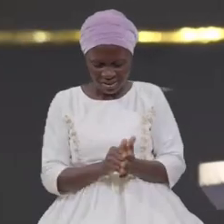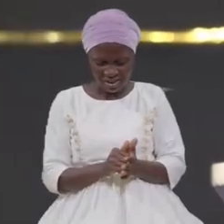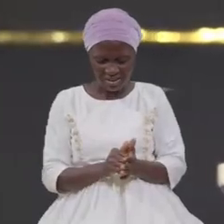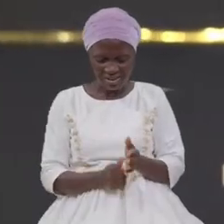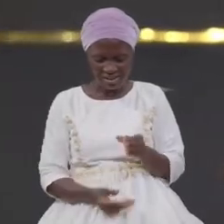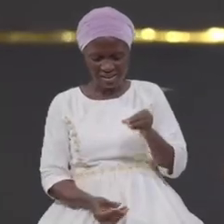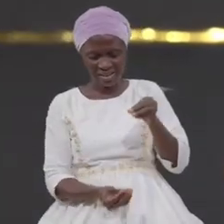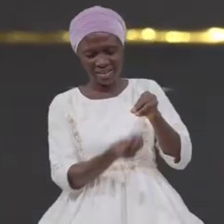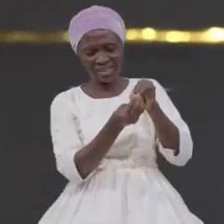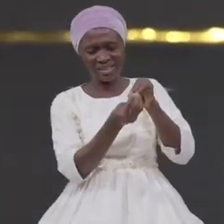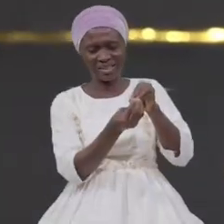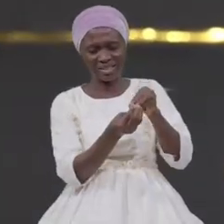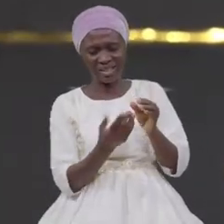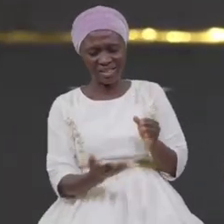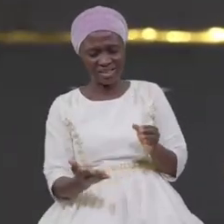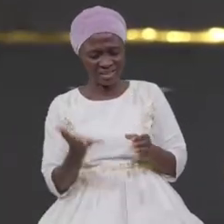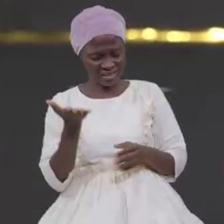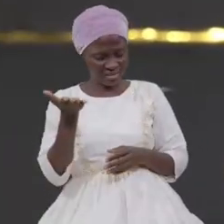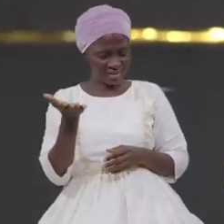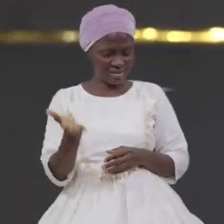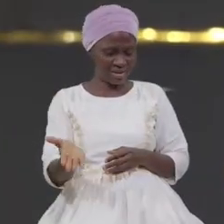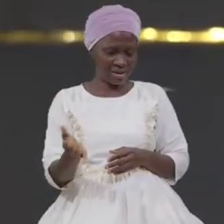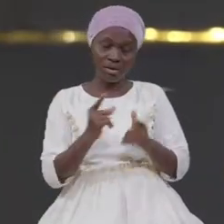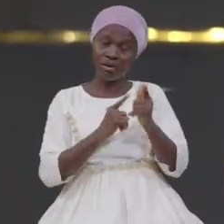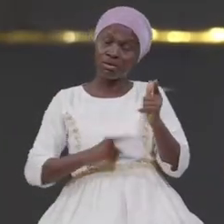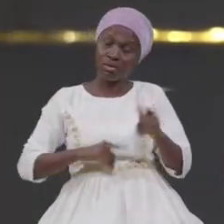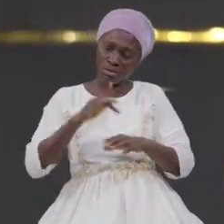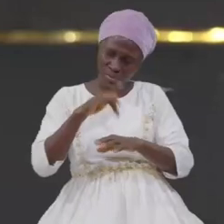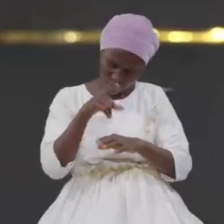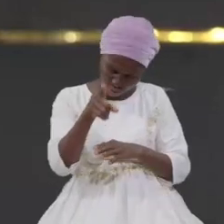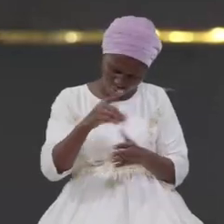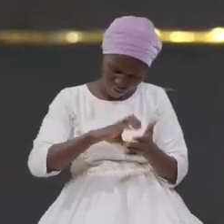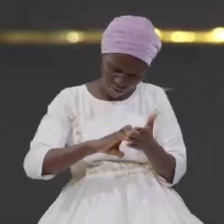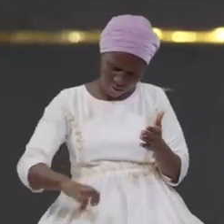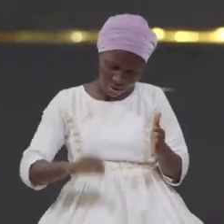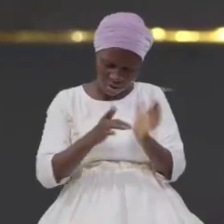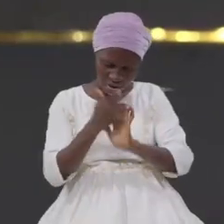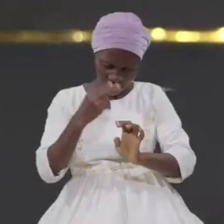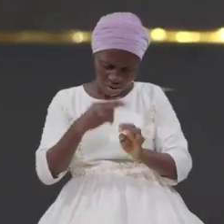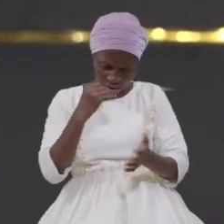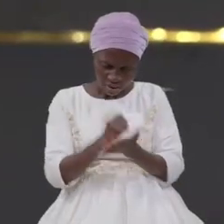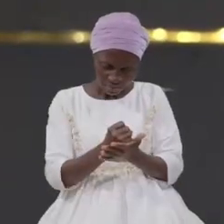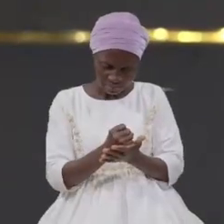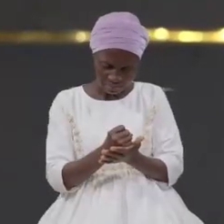cette chose qui a gonflé sur ton corps, que Dieu te touche et l'arrache maintenant.